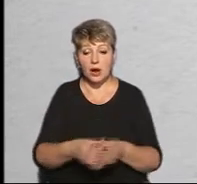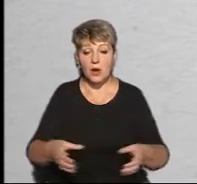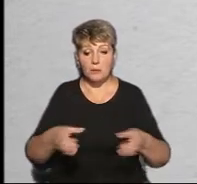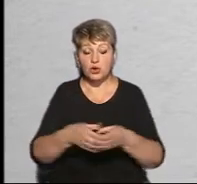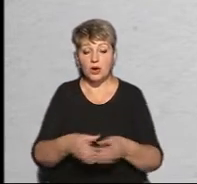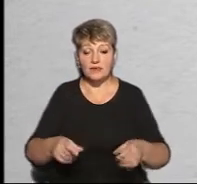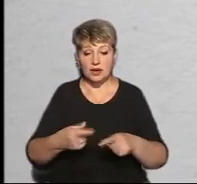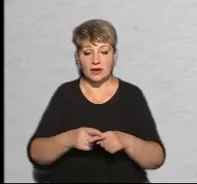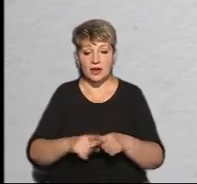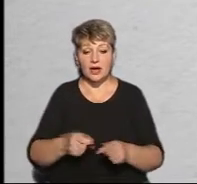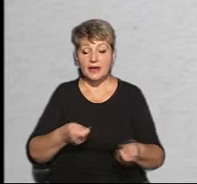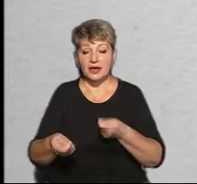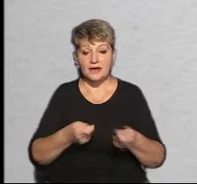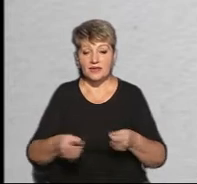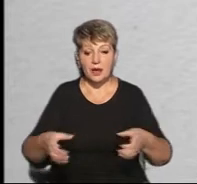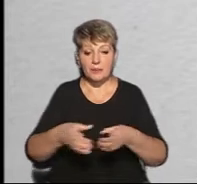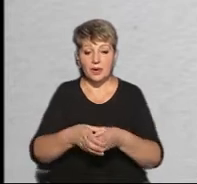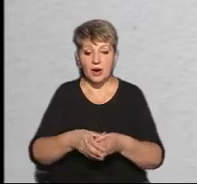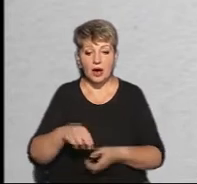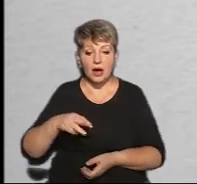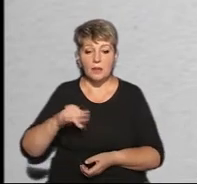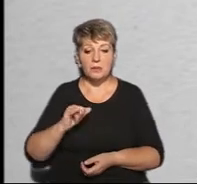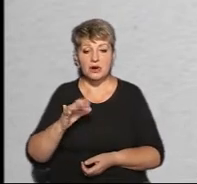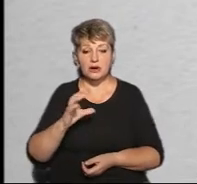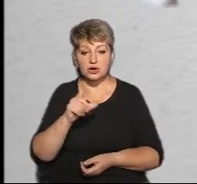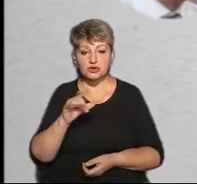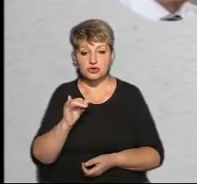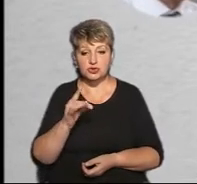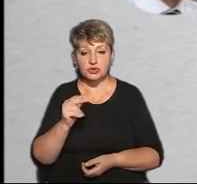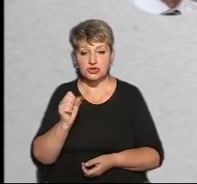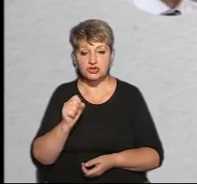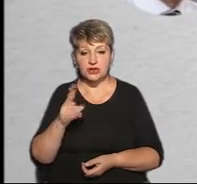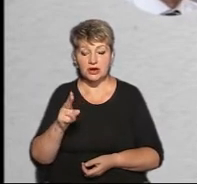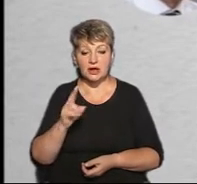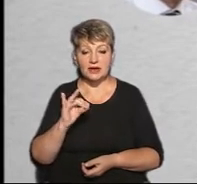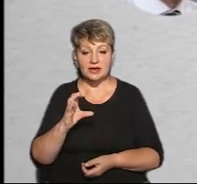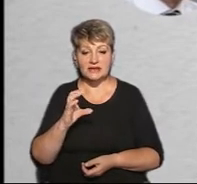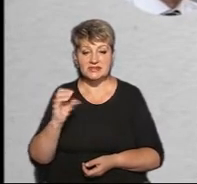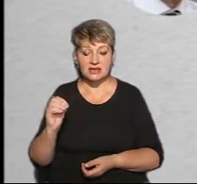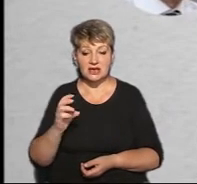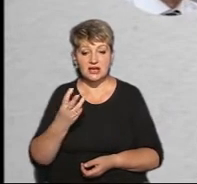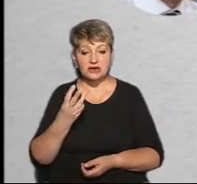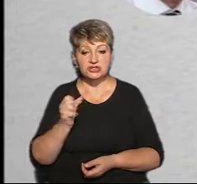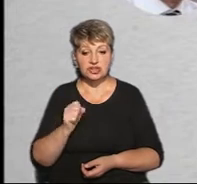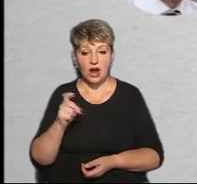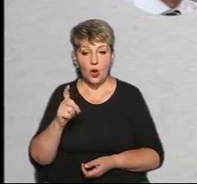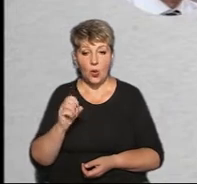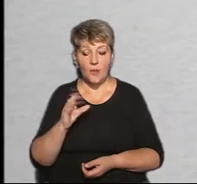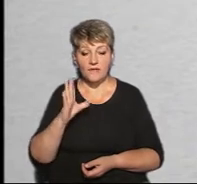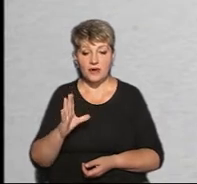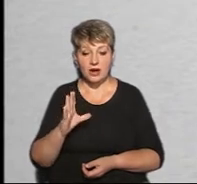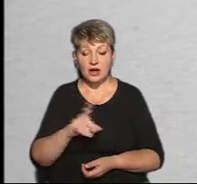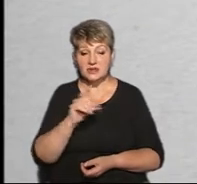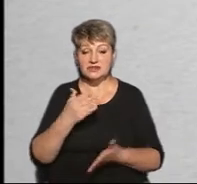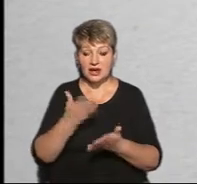блокова партія. Керівництво партії – Мазурчак Олександр Володимирович, Кісе Антон Іванович, Шахов Сергій Володимирович.